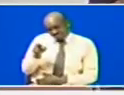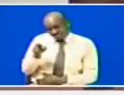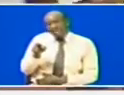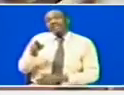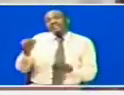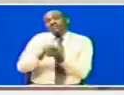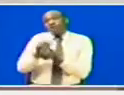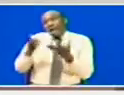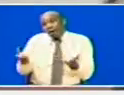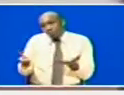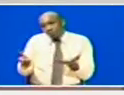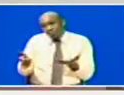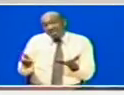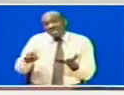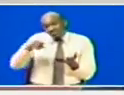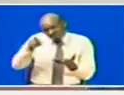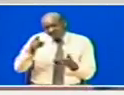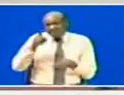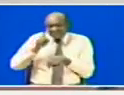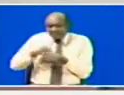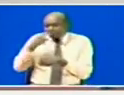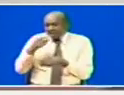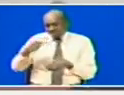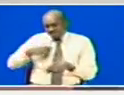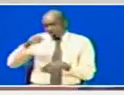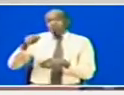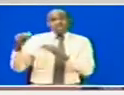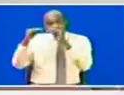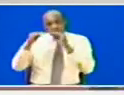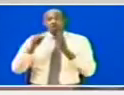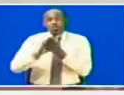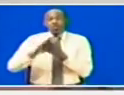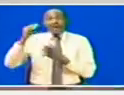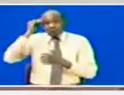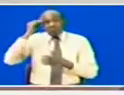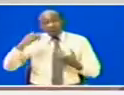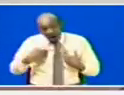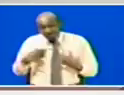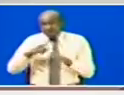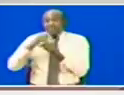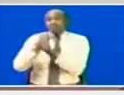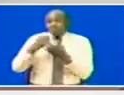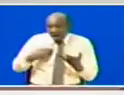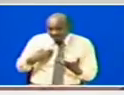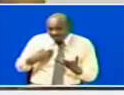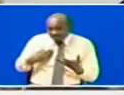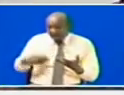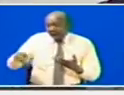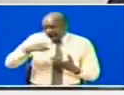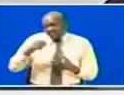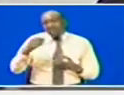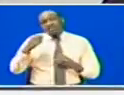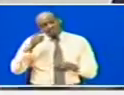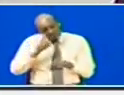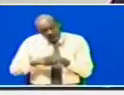ni elimu. Tafsiri unapokwenda kwa mfano ukipata elimu, ukipata kazi. Atuelezwi katika kusoma kwamba licha ya